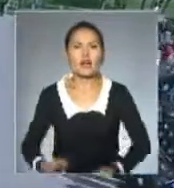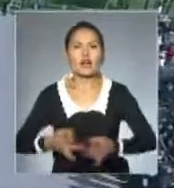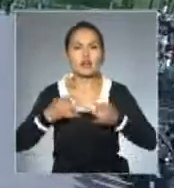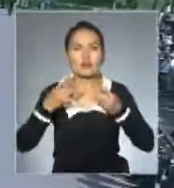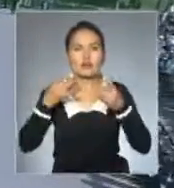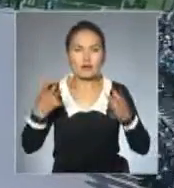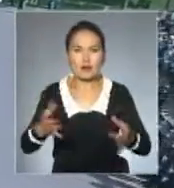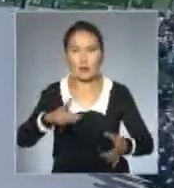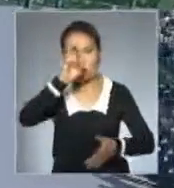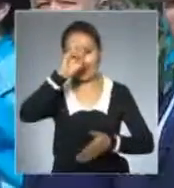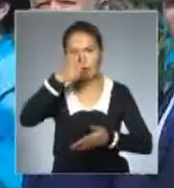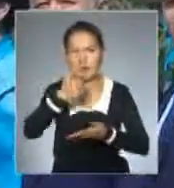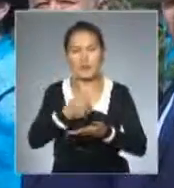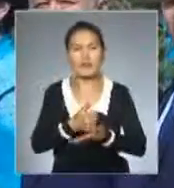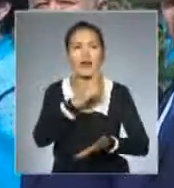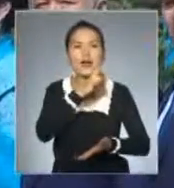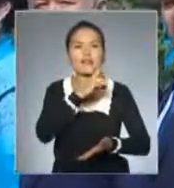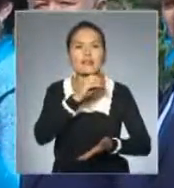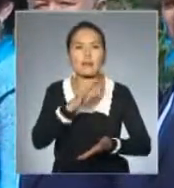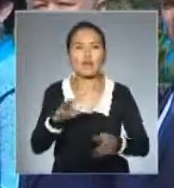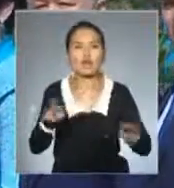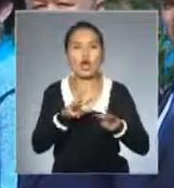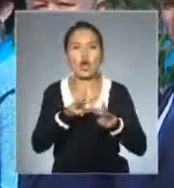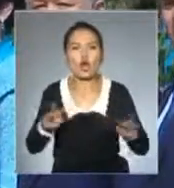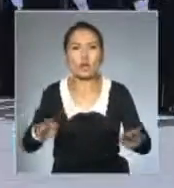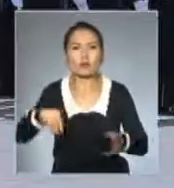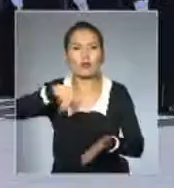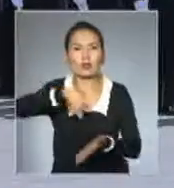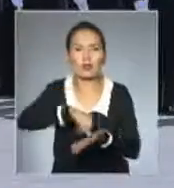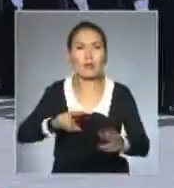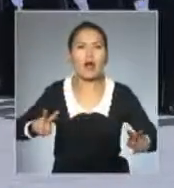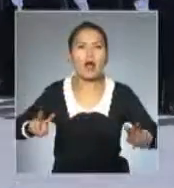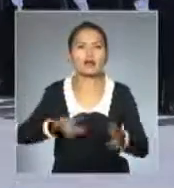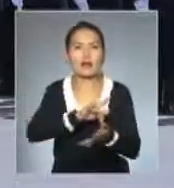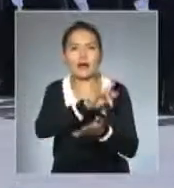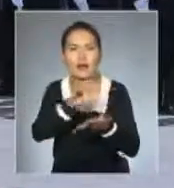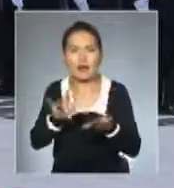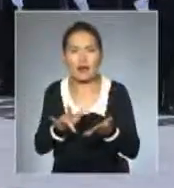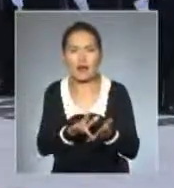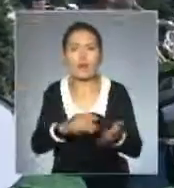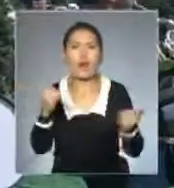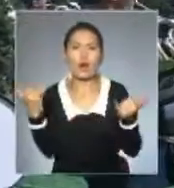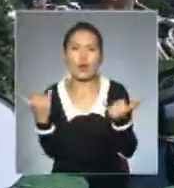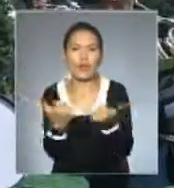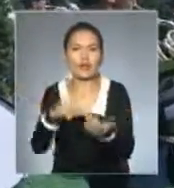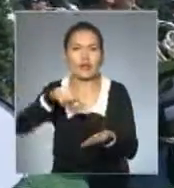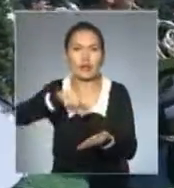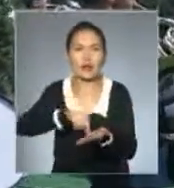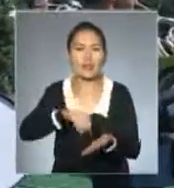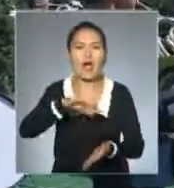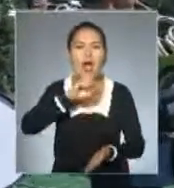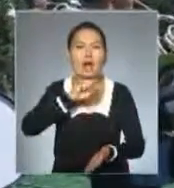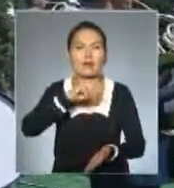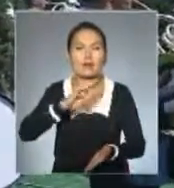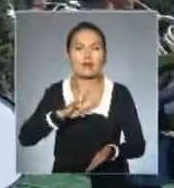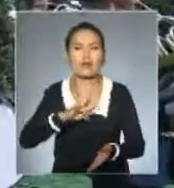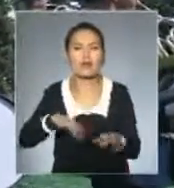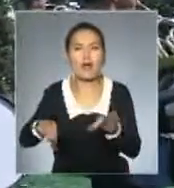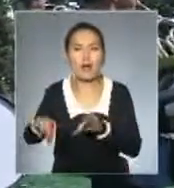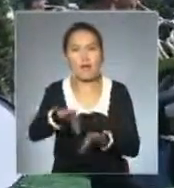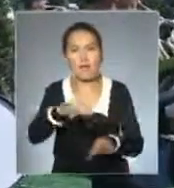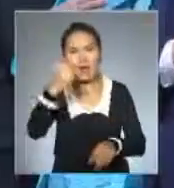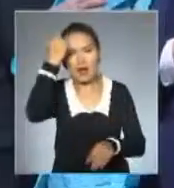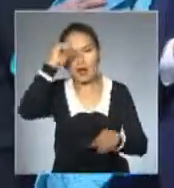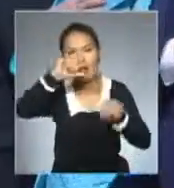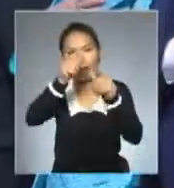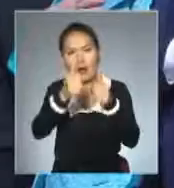Салтанатты шараға елбасы Нұрсұлтан Назарбаев пен үкімет мүшелері және астаналықтар мен қала қонақтары қатысты. Атамекен этномемориалды кешенінде